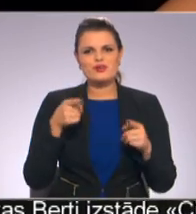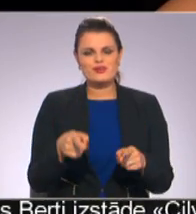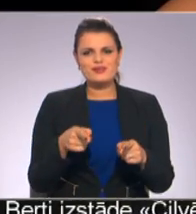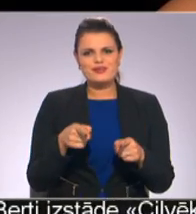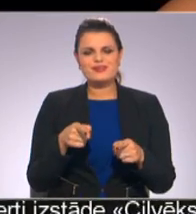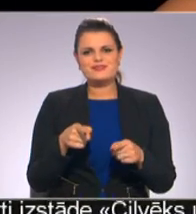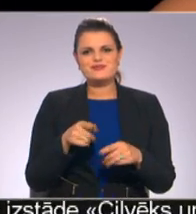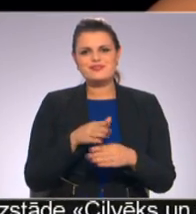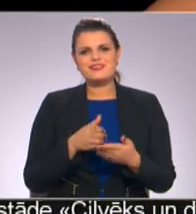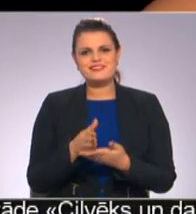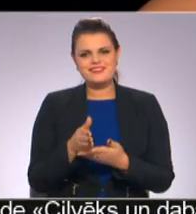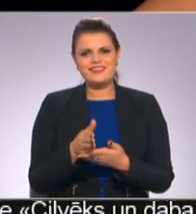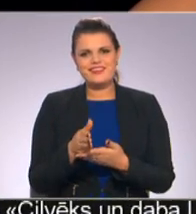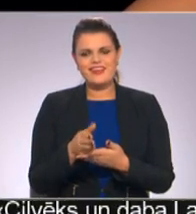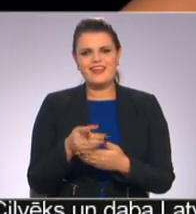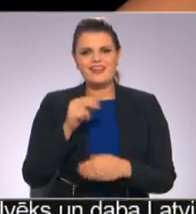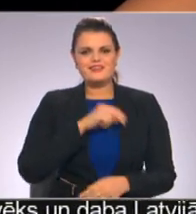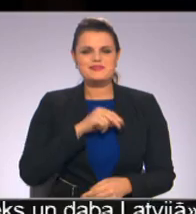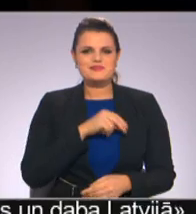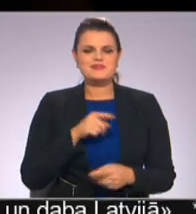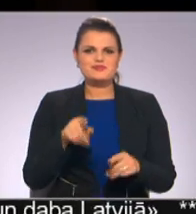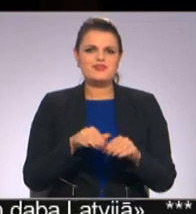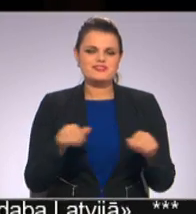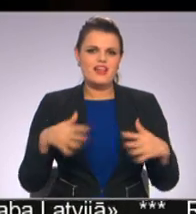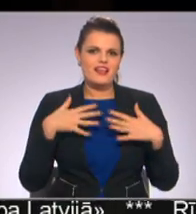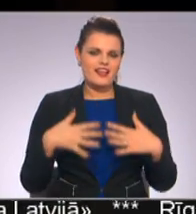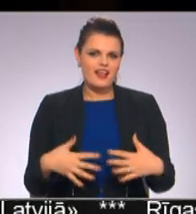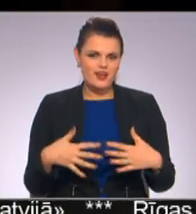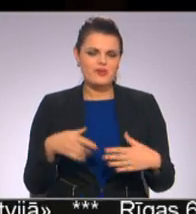neapzināto slāni, psihis neapzināto slāni ķermeni.